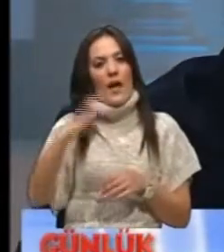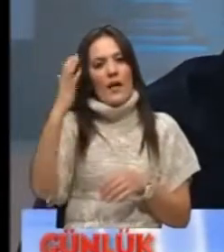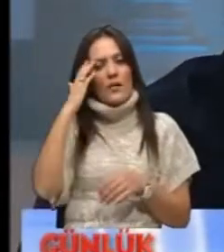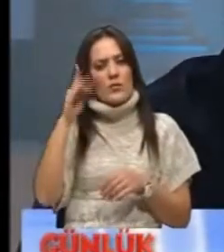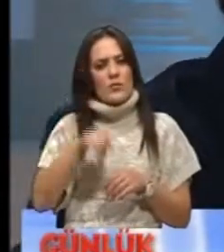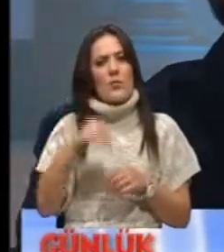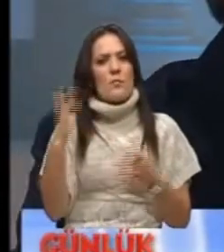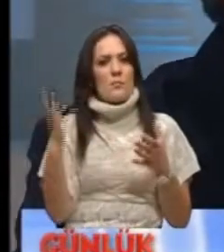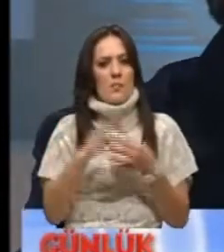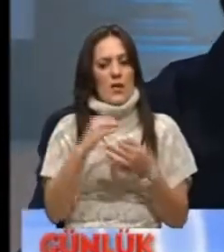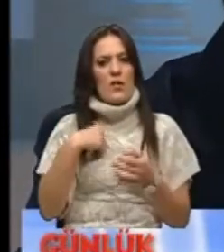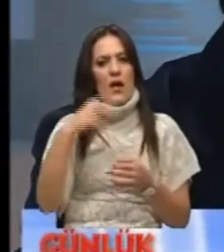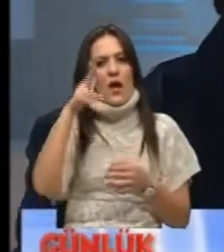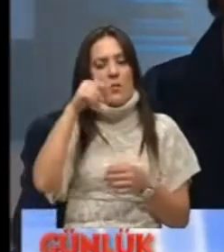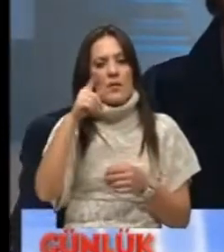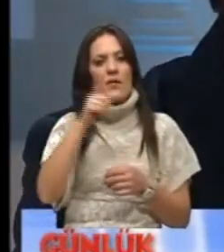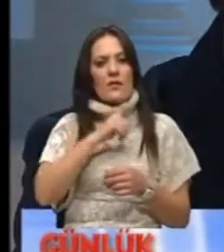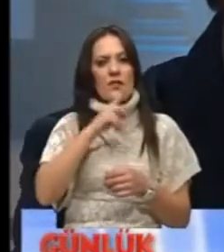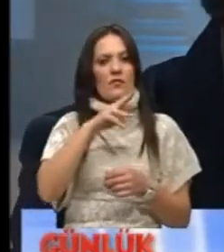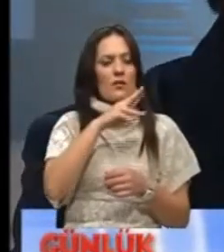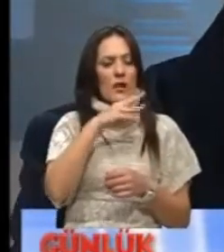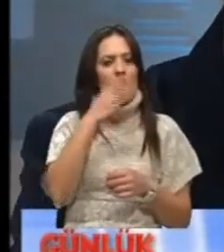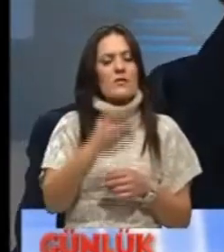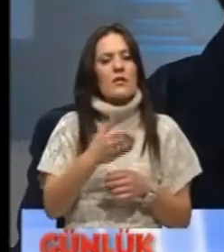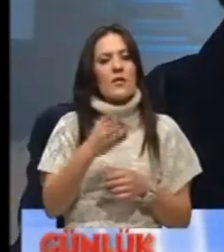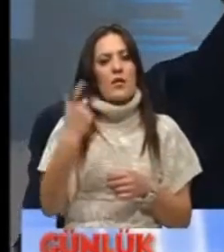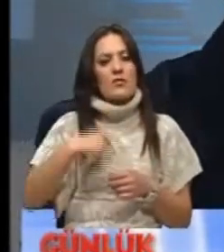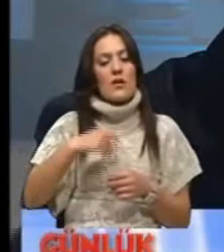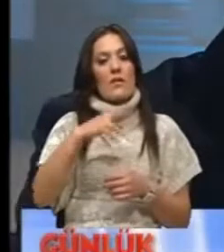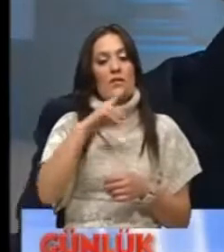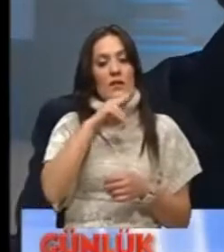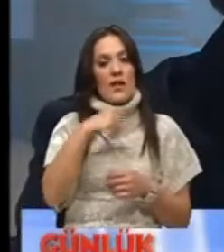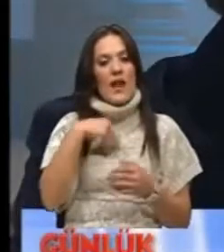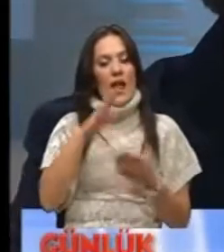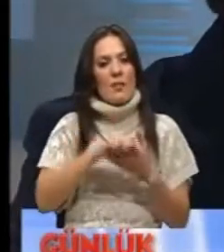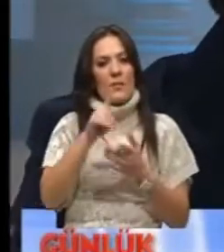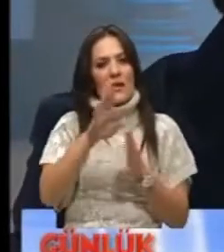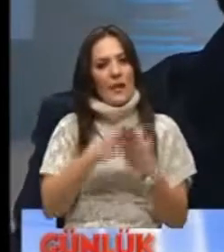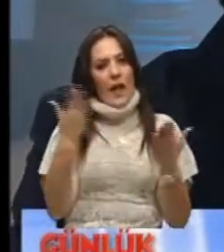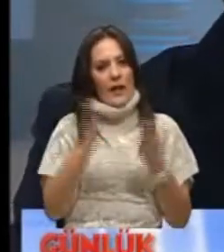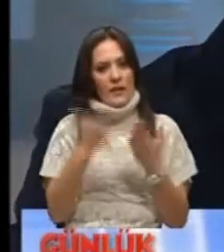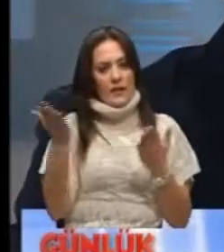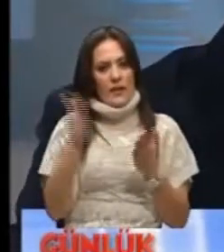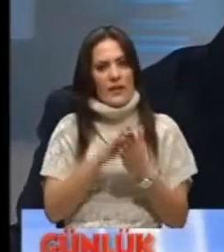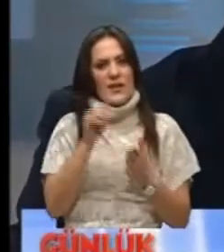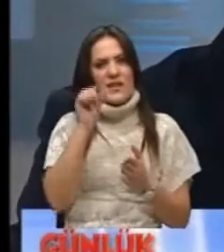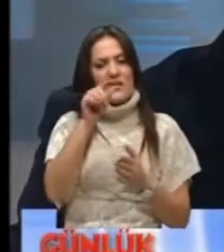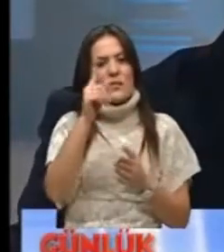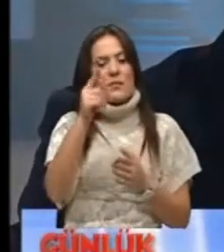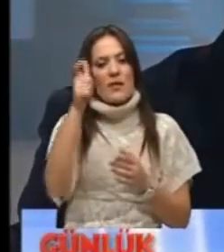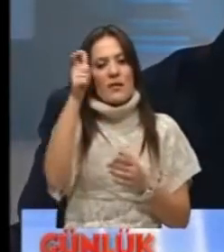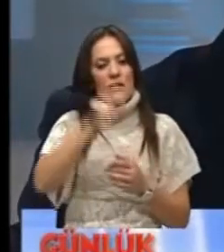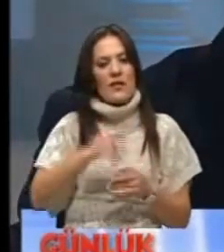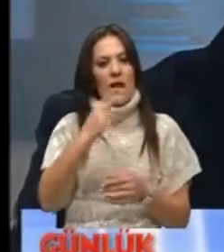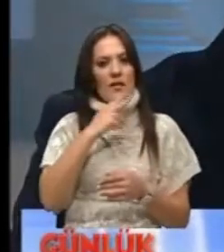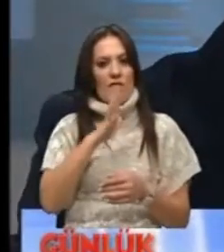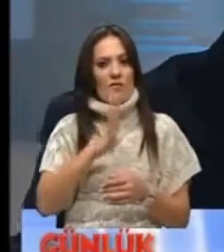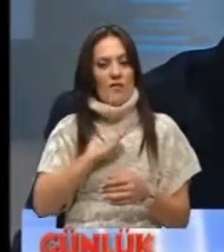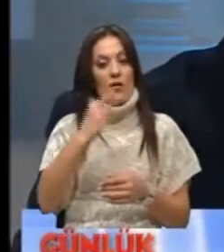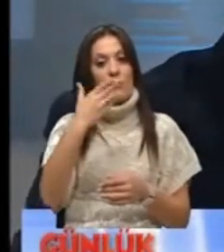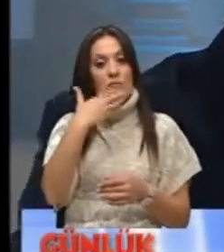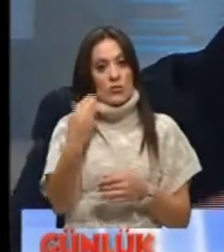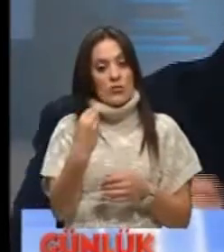şöyle bağlıyoruz. Amerika'da, İngiltere'de, Fransa'da, özellikle Fransa'da elinize bir dergi aldığınızda incecik bir kadın var karşınızda. Hı